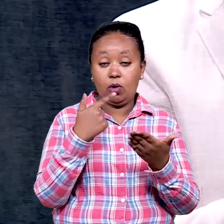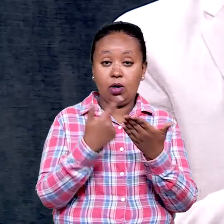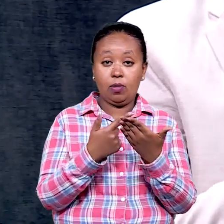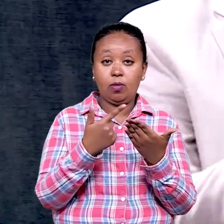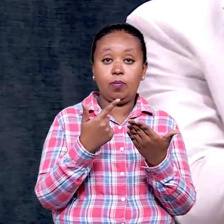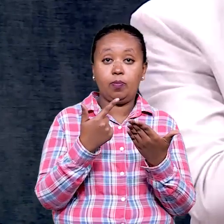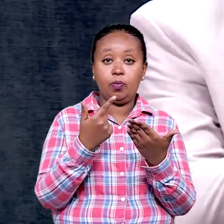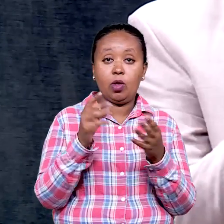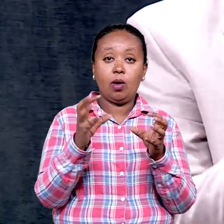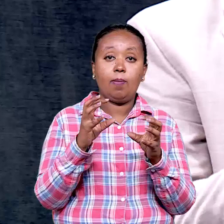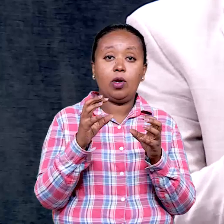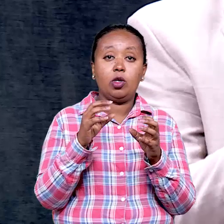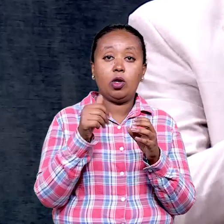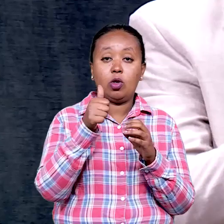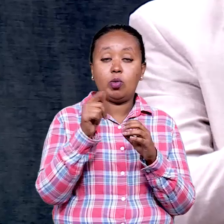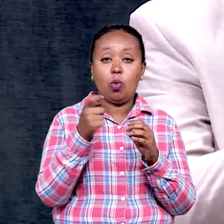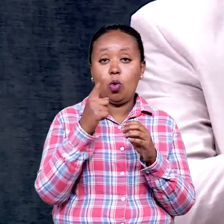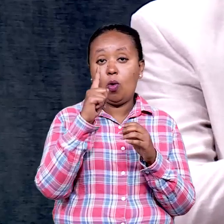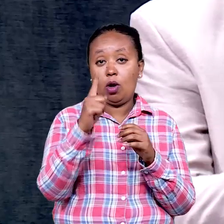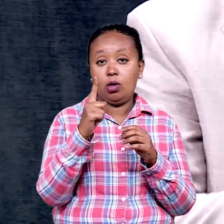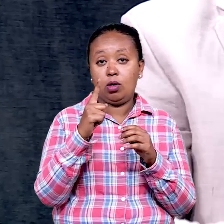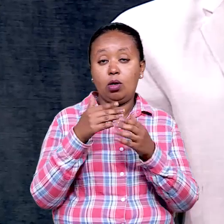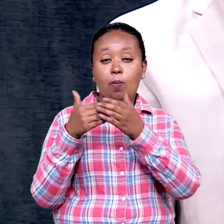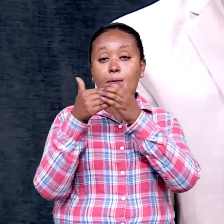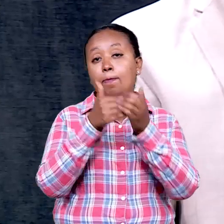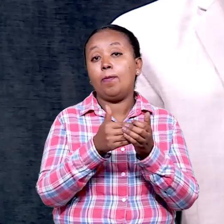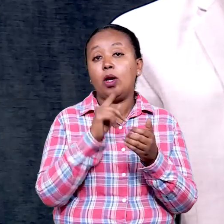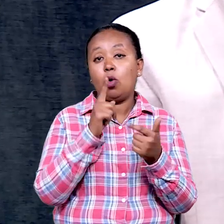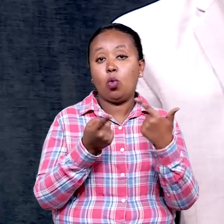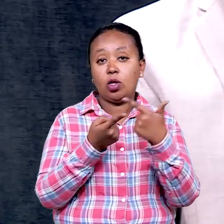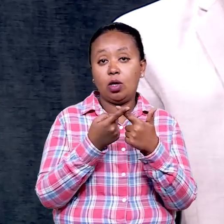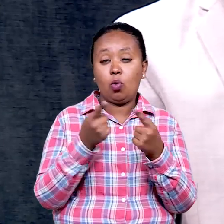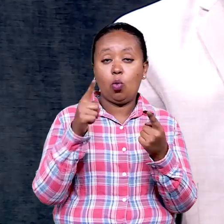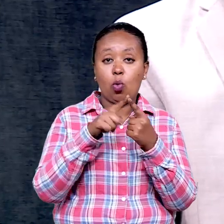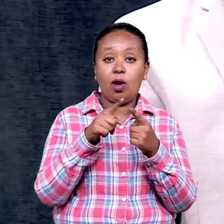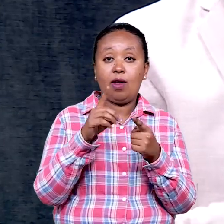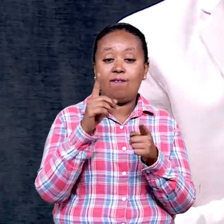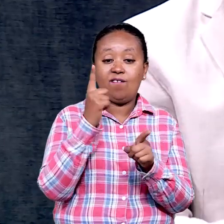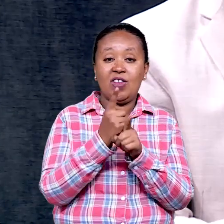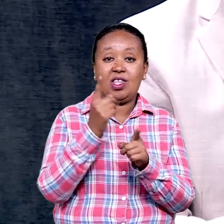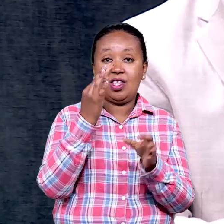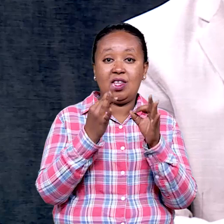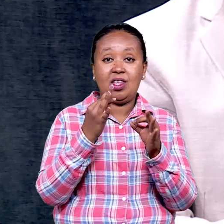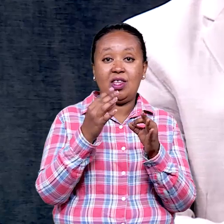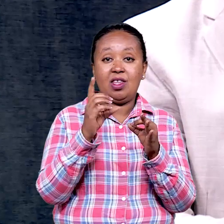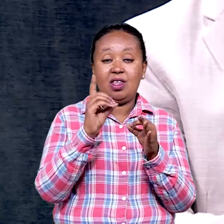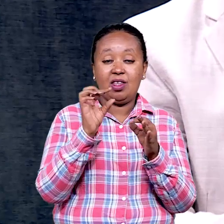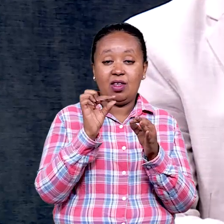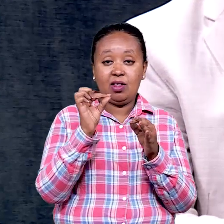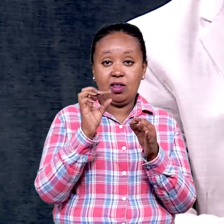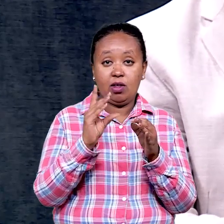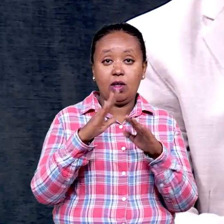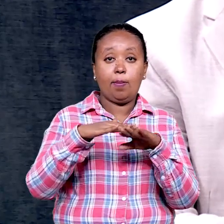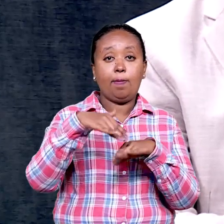ይሄ ኦሬዲ የሚዲያ አውትሌት በሙሉ አንደኛው መርህ ነው ሁለተኛው ወደ ፍትህ አካባቢ ላይ ደግሞ ስትሰሪ